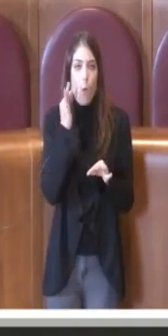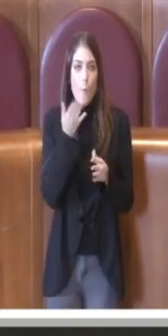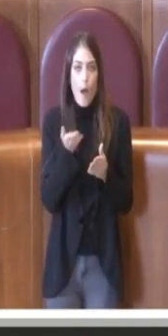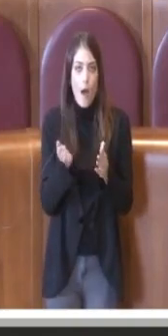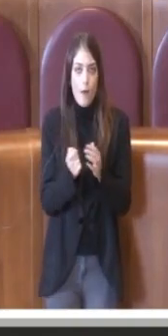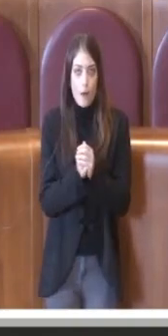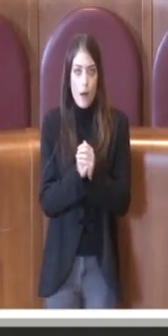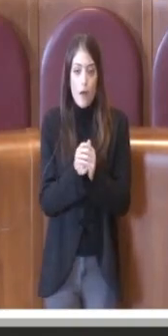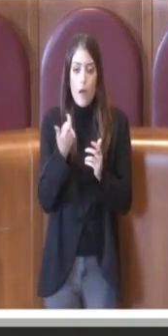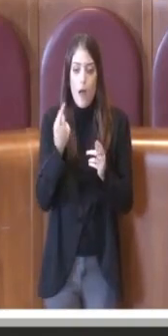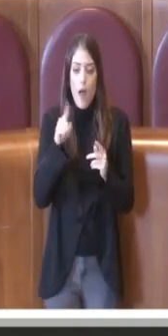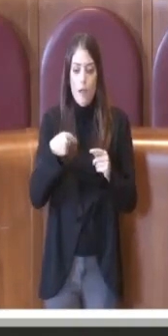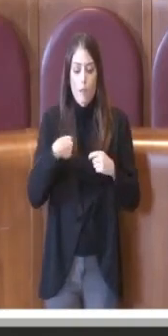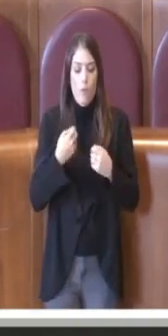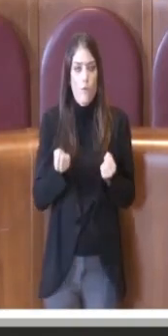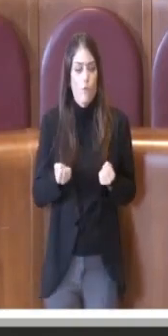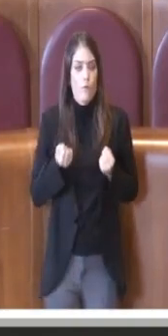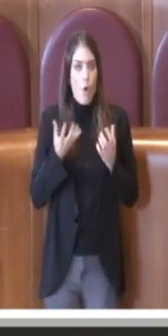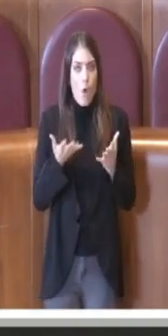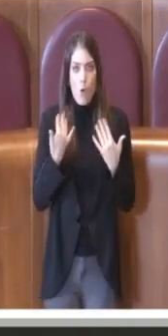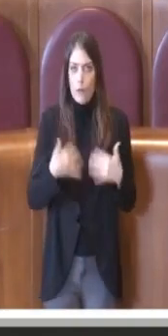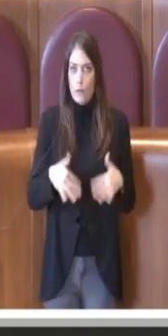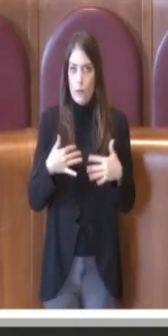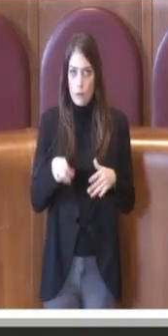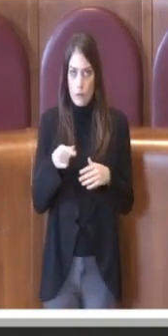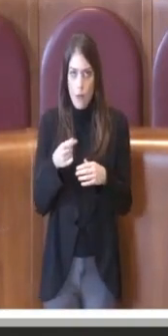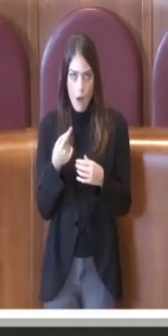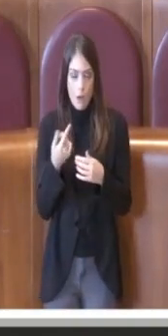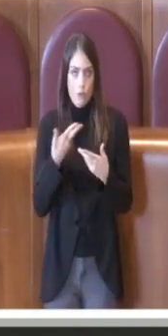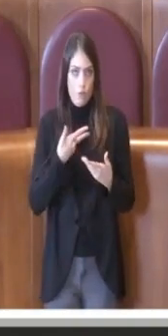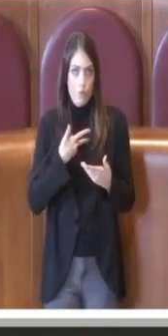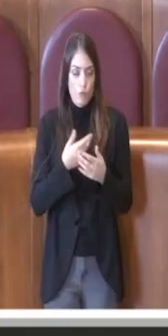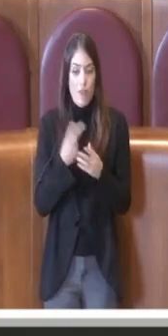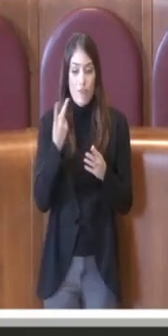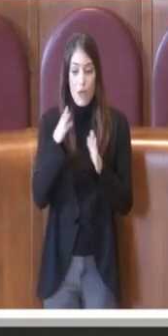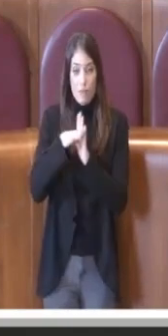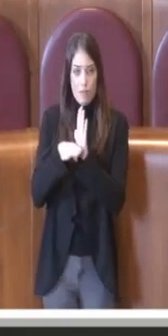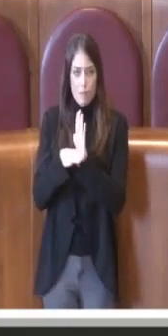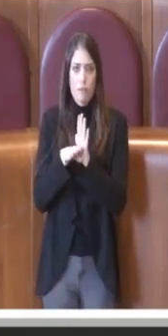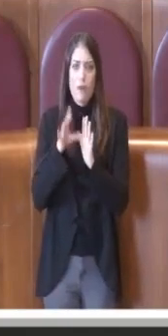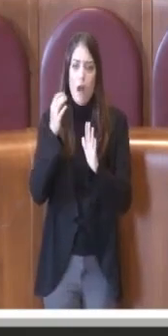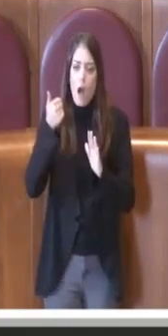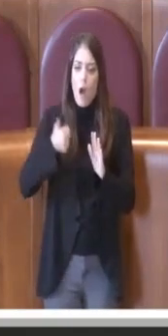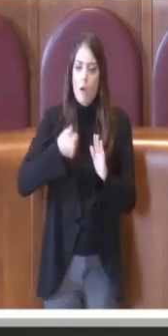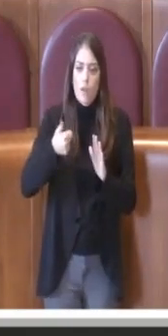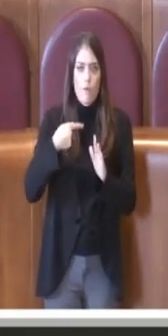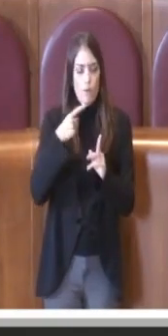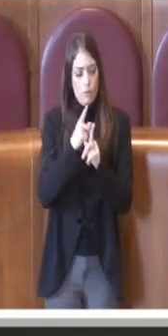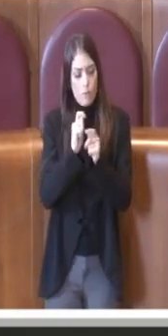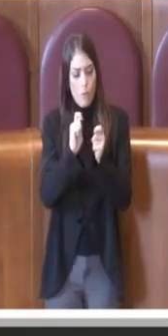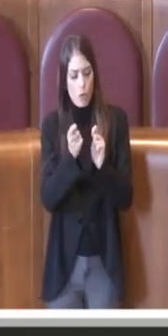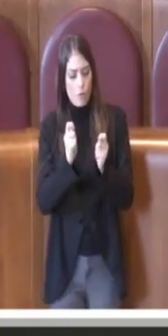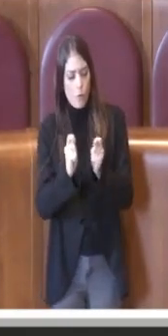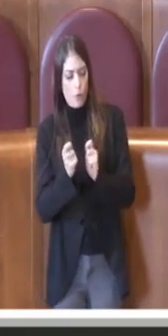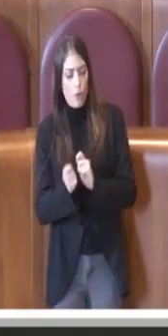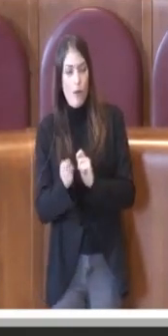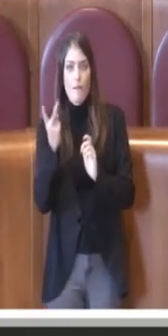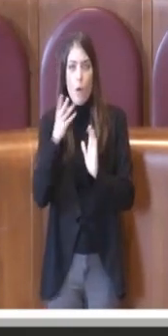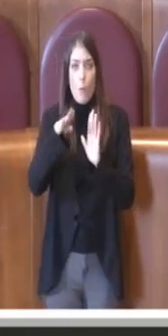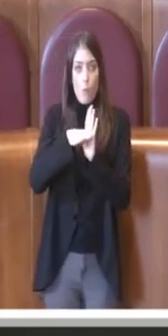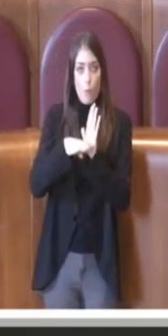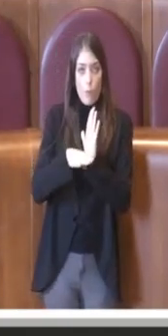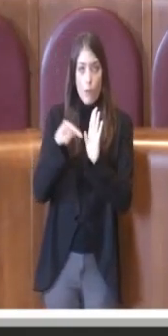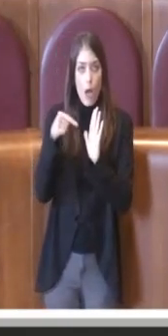forte volontà che abbiamo. Ovviamente il nostro piano viene di volta in volta modulato, ovviamente il nostro piano è fatto